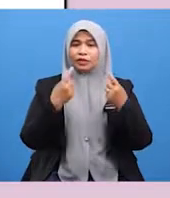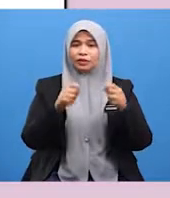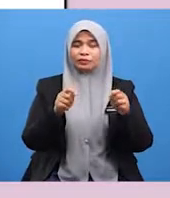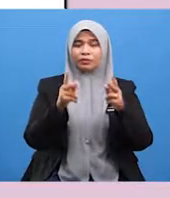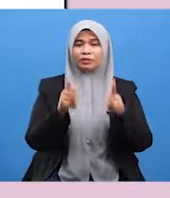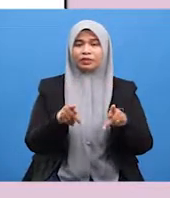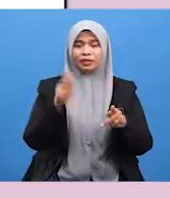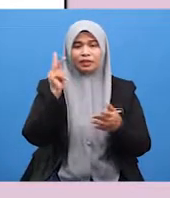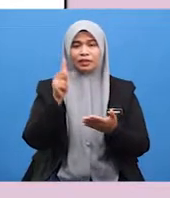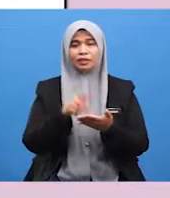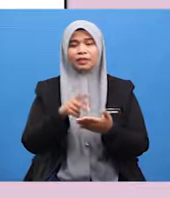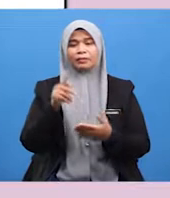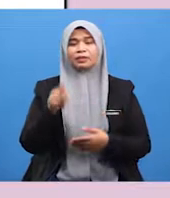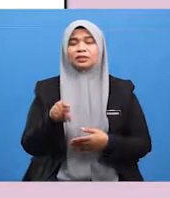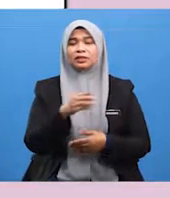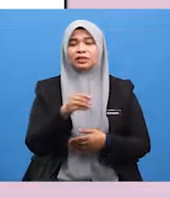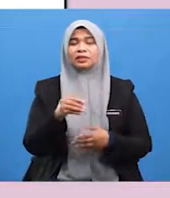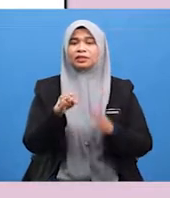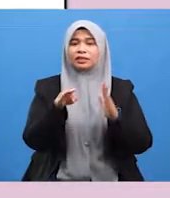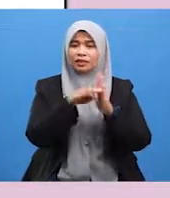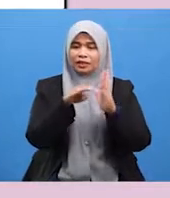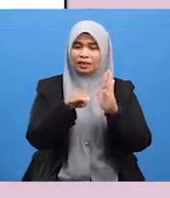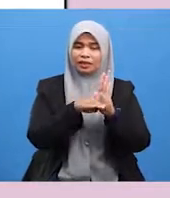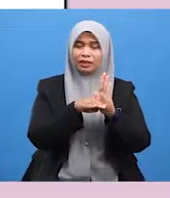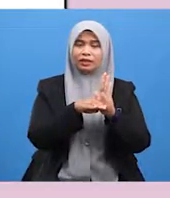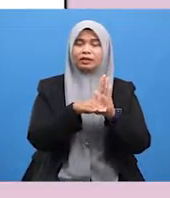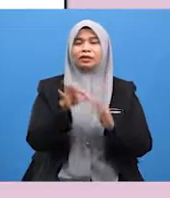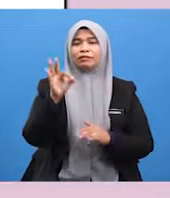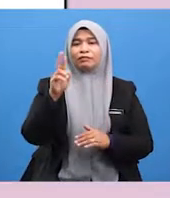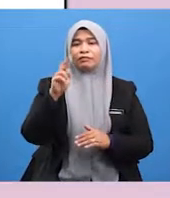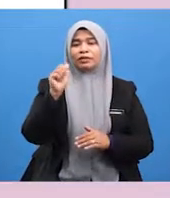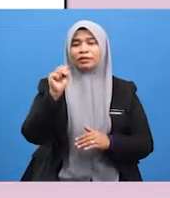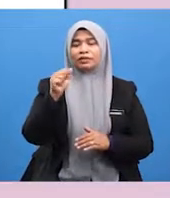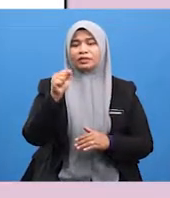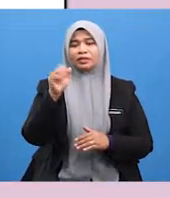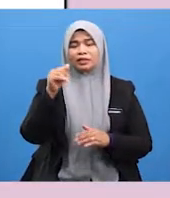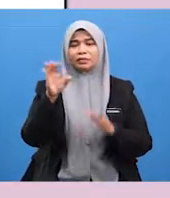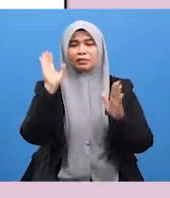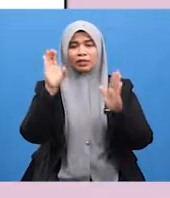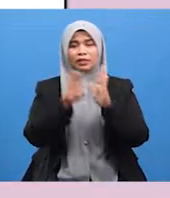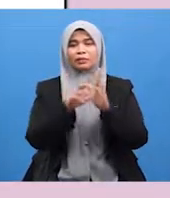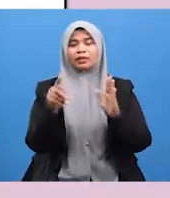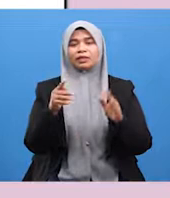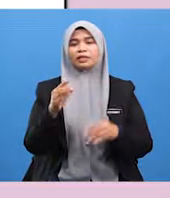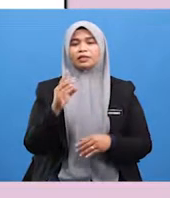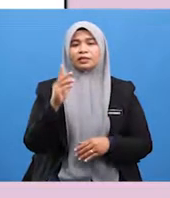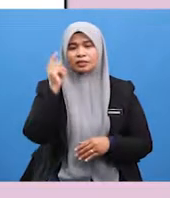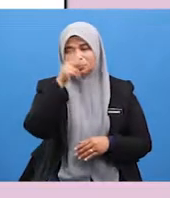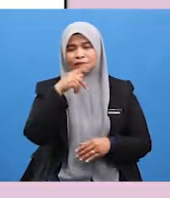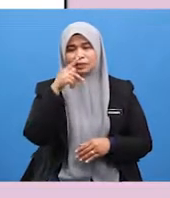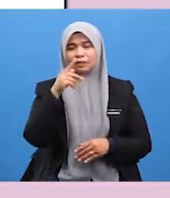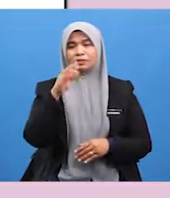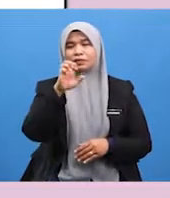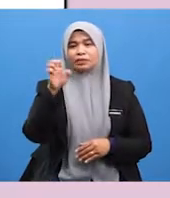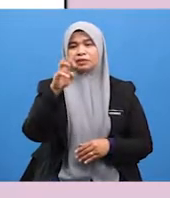Cuba pelajar kenal pasti dan menyenaraikan frasa-frasa yang menggambarkan peribadi Encik